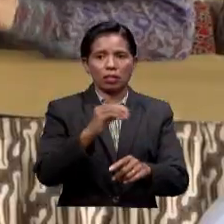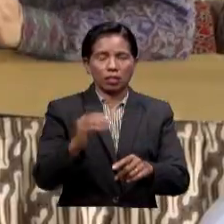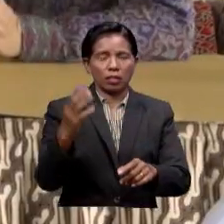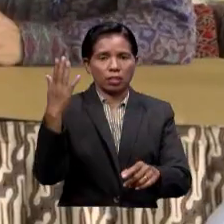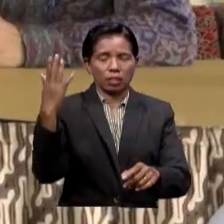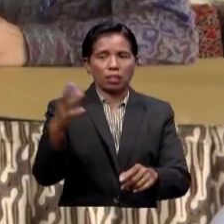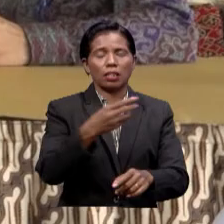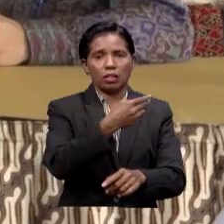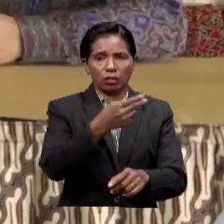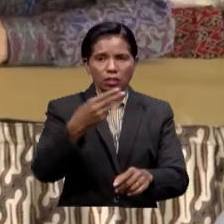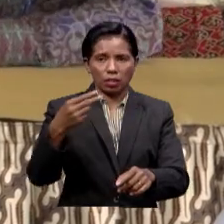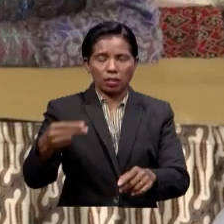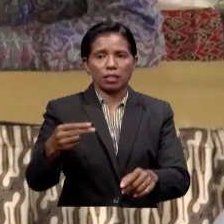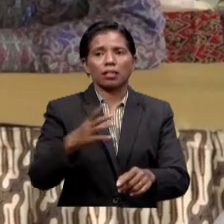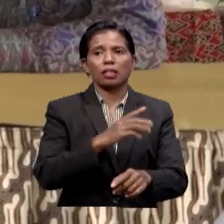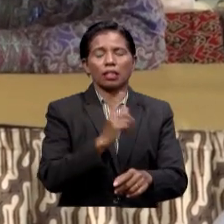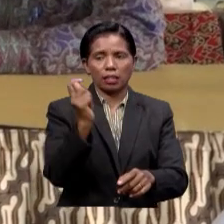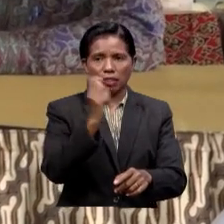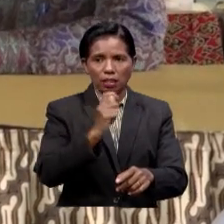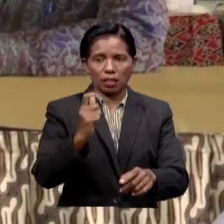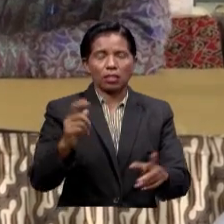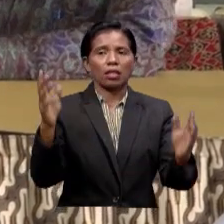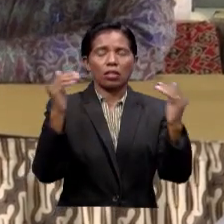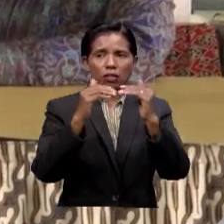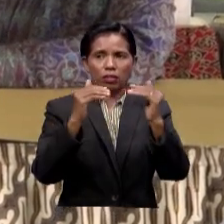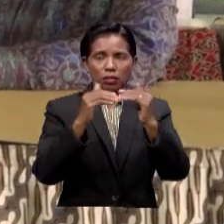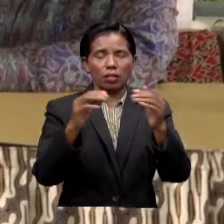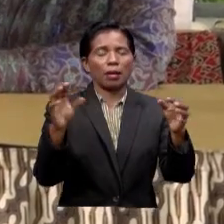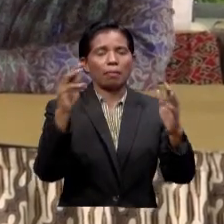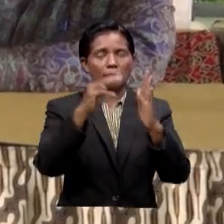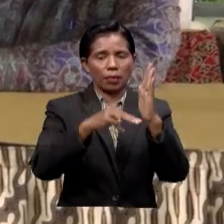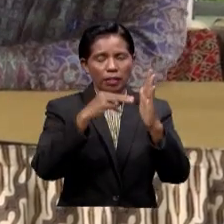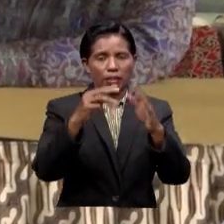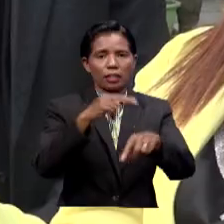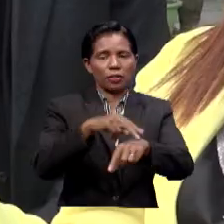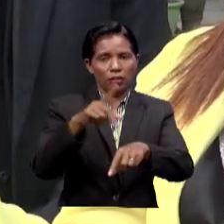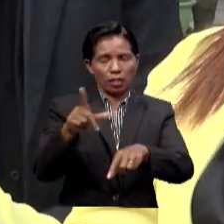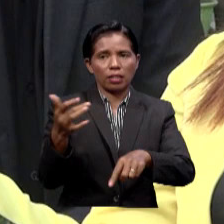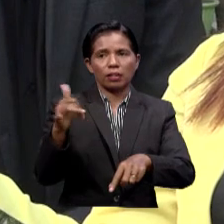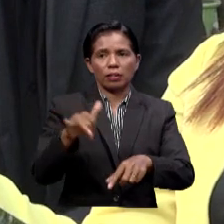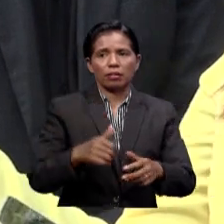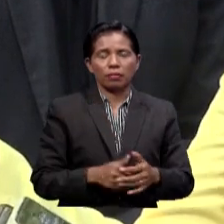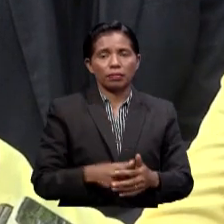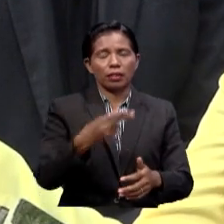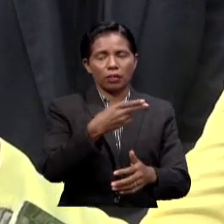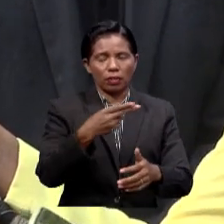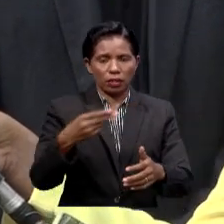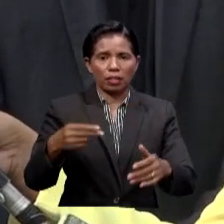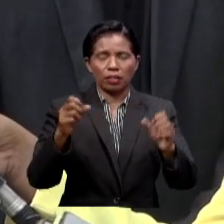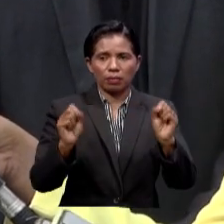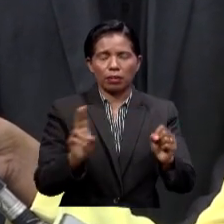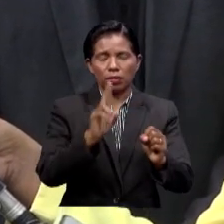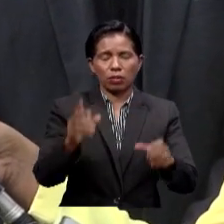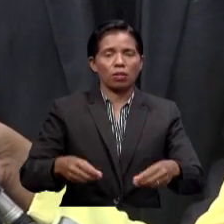Republika Indonesia Palapasu Dili tersane hafuen encontro ho media nasional siran. Indonesia telah memberlakukan kebijakan bebas